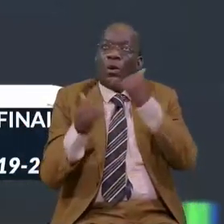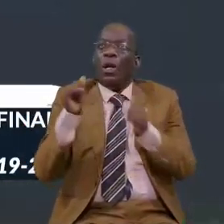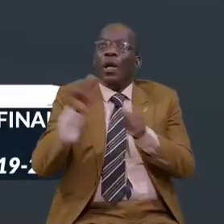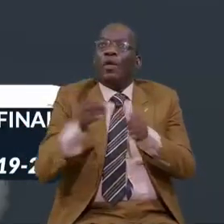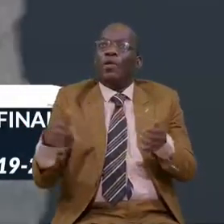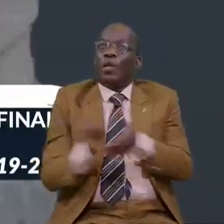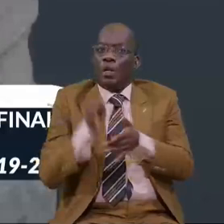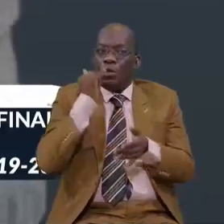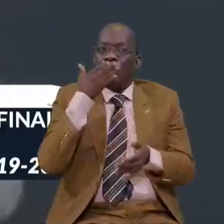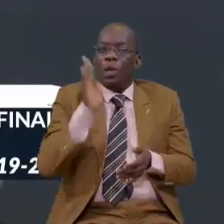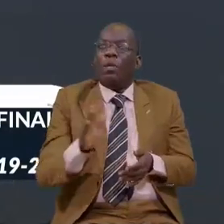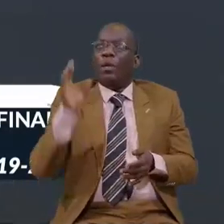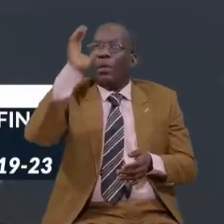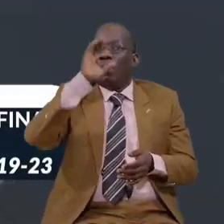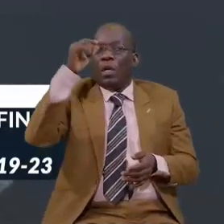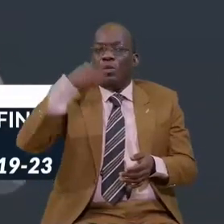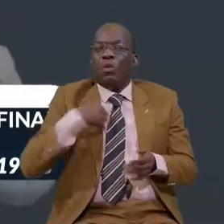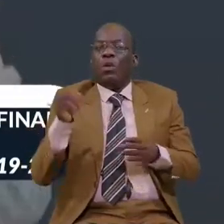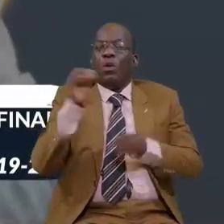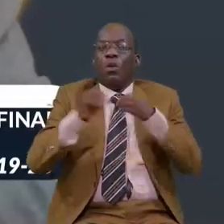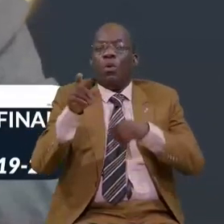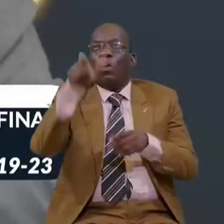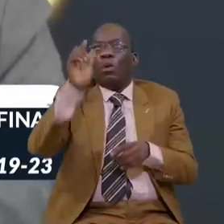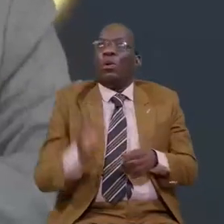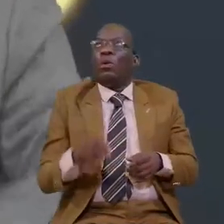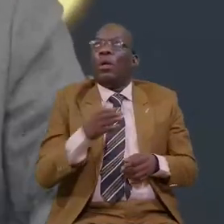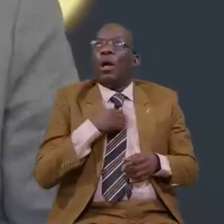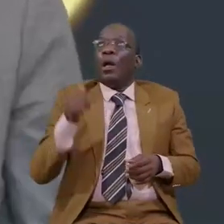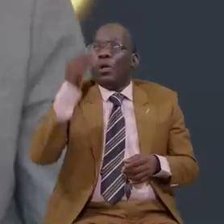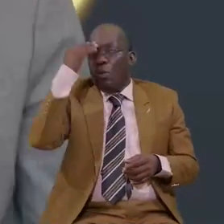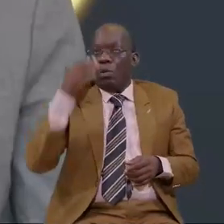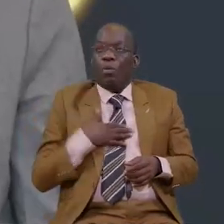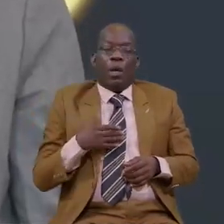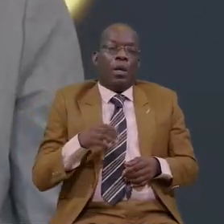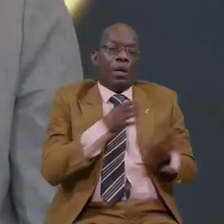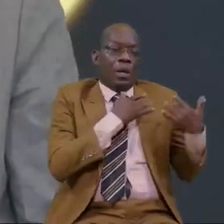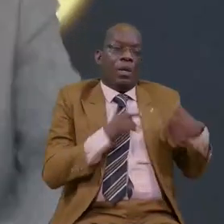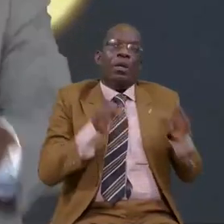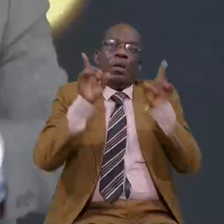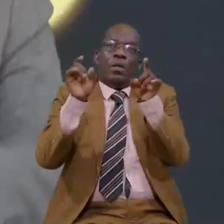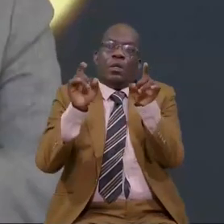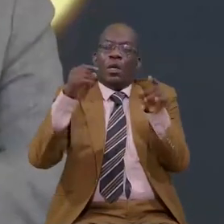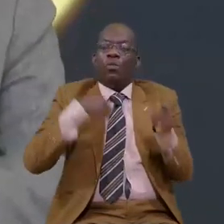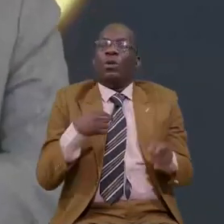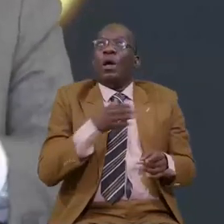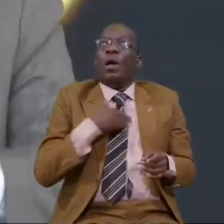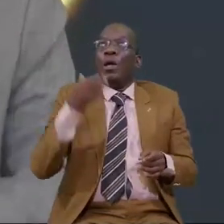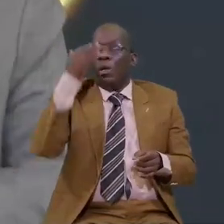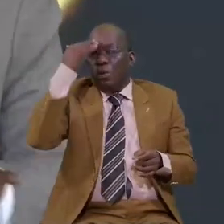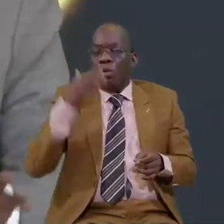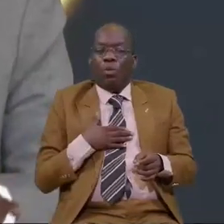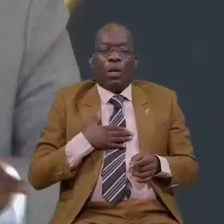tout ce qui ne va pas, tout ce qui est caché et que tu les ressortes. Psaume 139, 23. Sonde-moi, ô Dieu, et connais mon